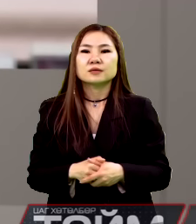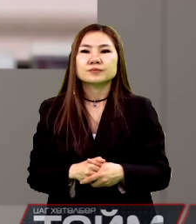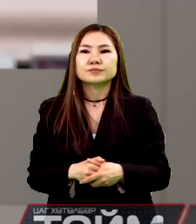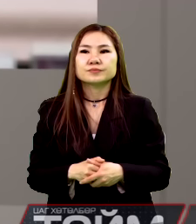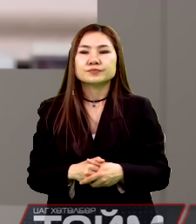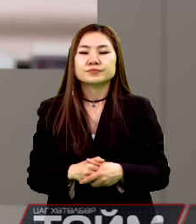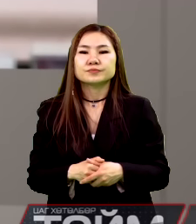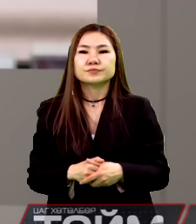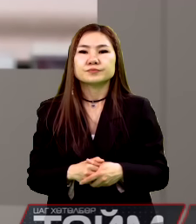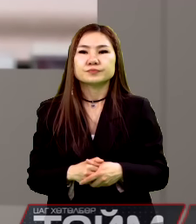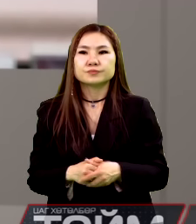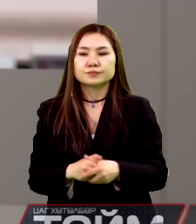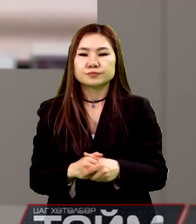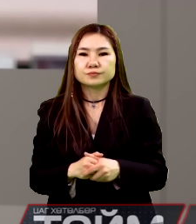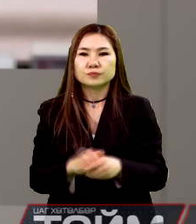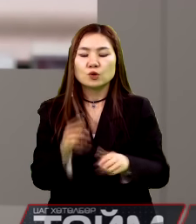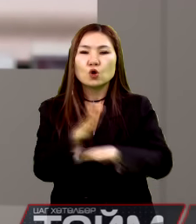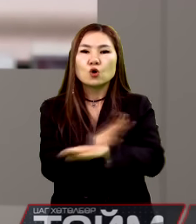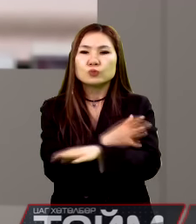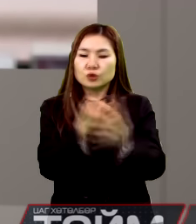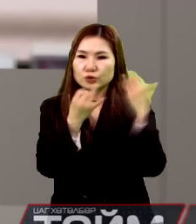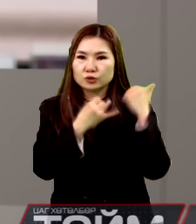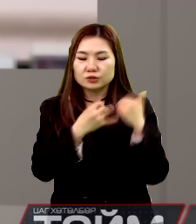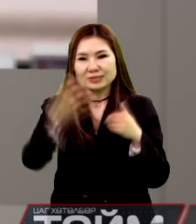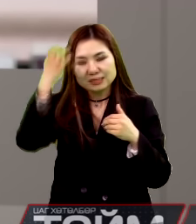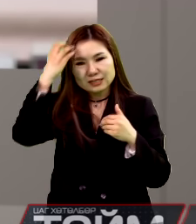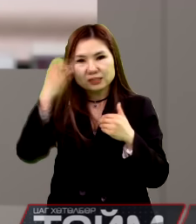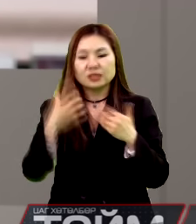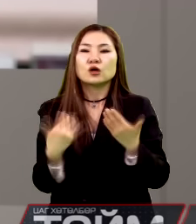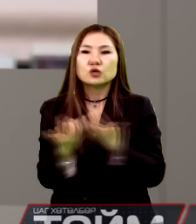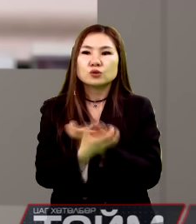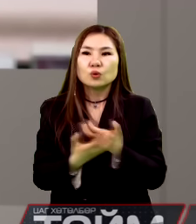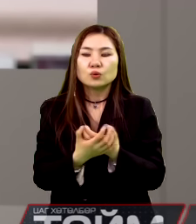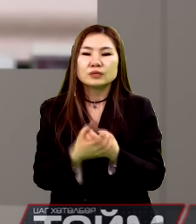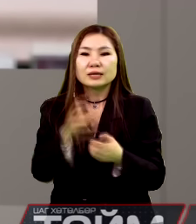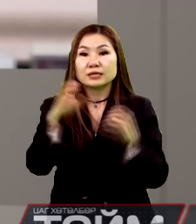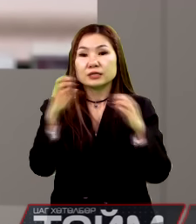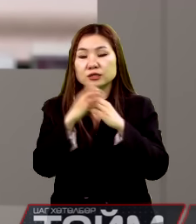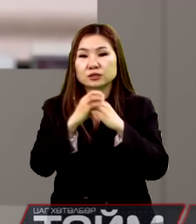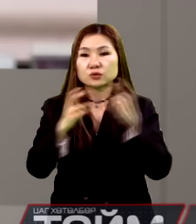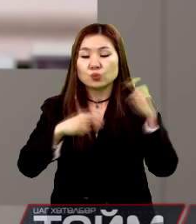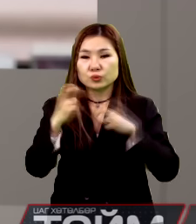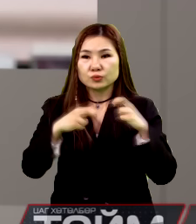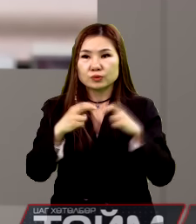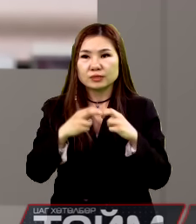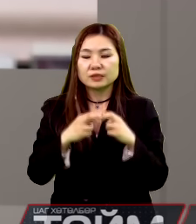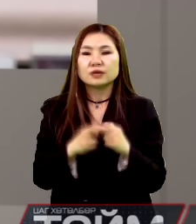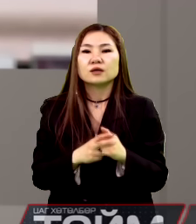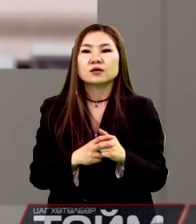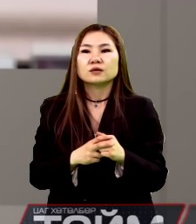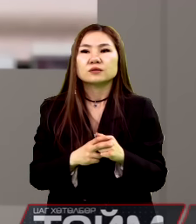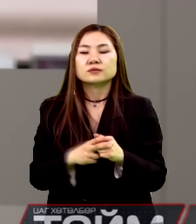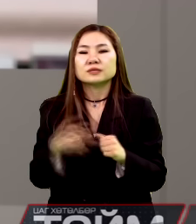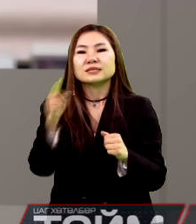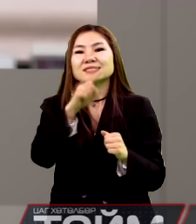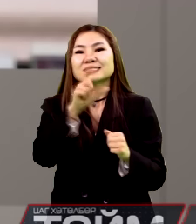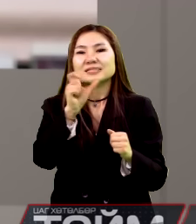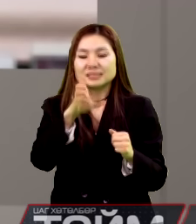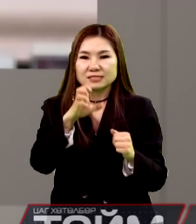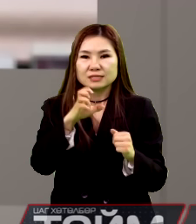гэсэн. Тэгэхээр энэ дээр бас ноцтой асуудлууд бас өнгөрсөн 7 хоног засгийн газрын хурлаан дээр яригдлаа л да. Тэгэхээр эрдэнэт үйл дээр энэ овоолго энэ зэсийн энэ